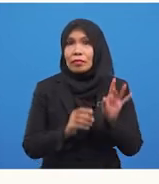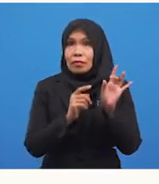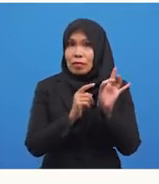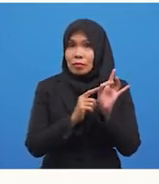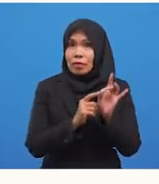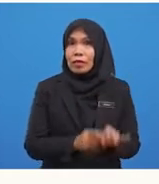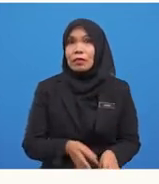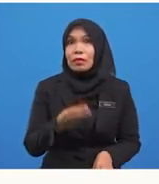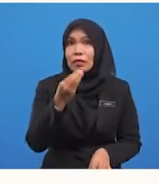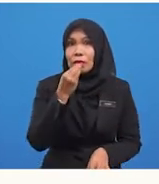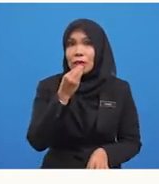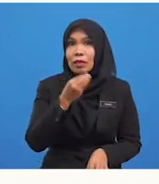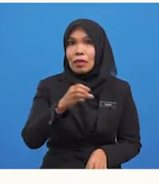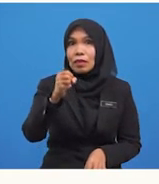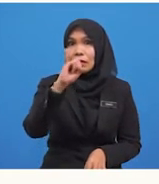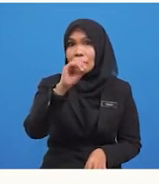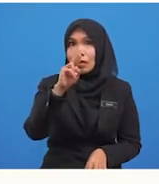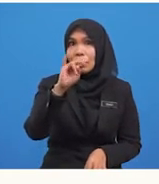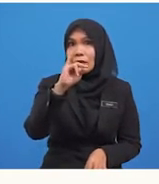kedelapan makan siri.